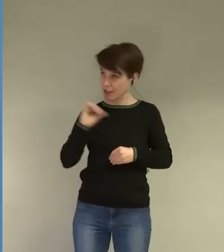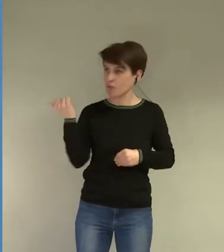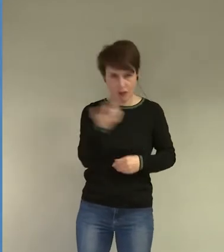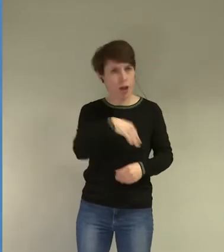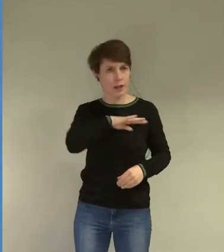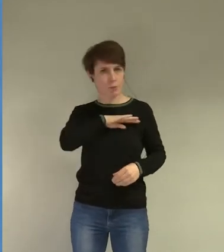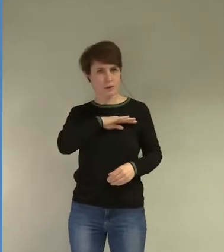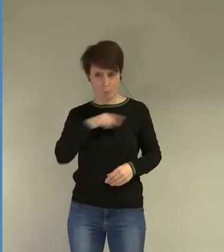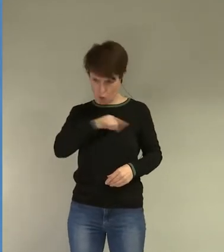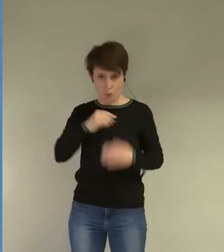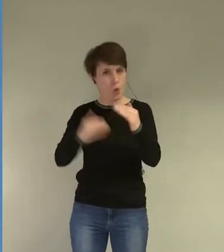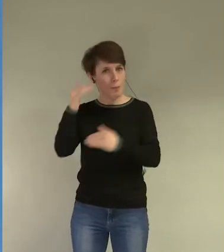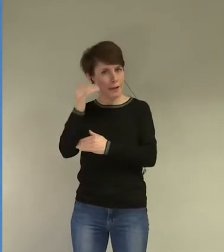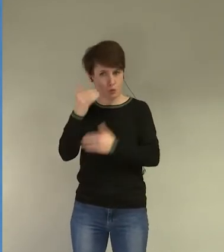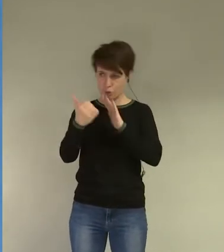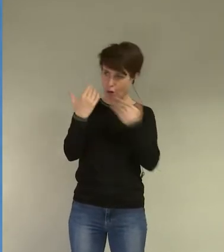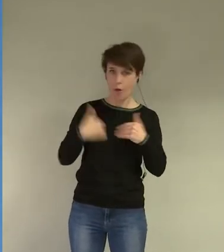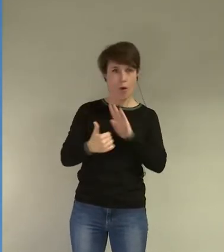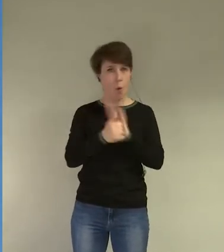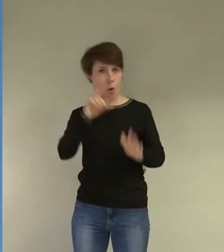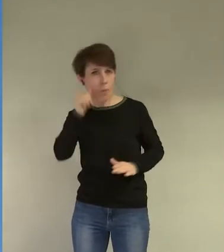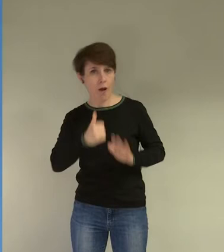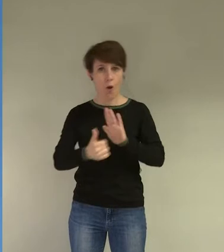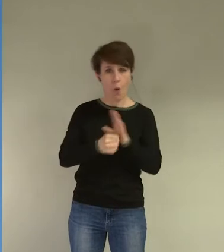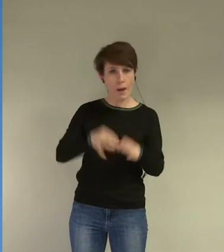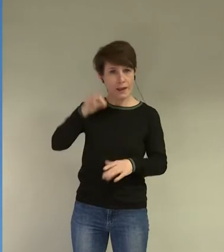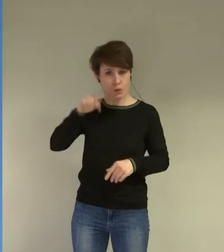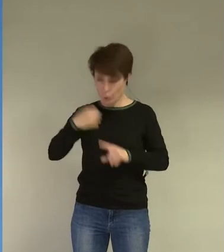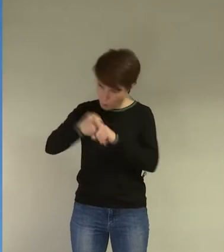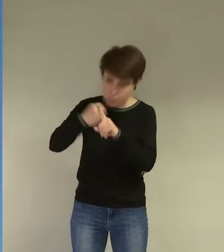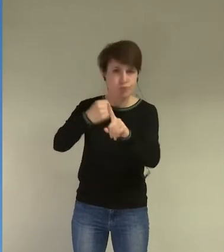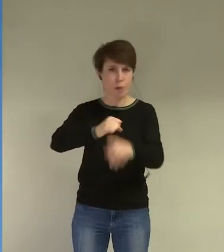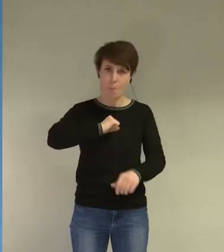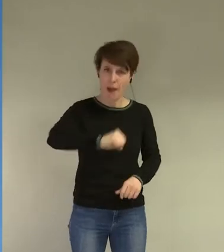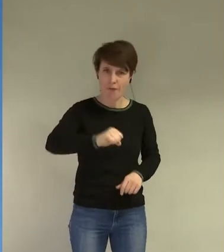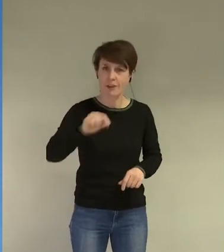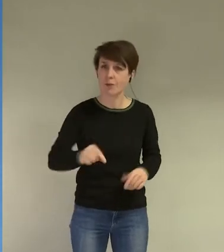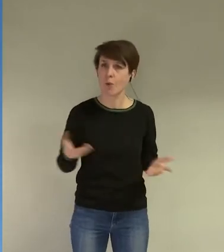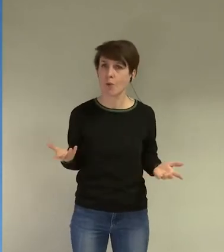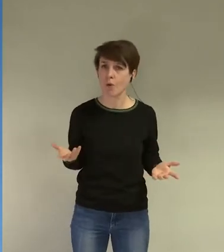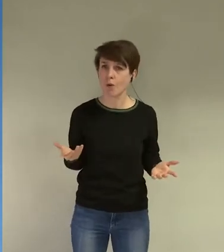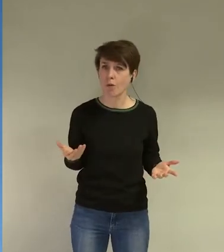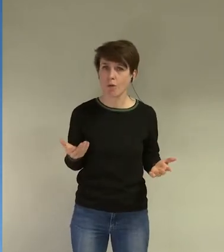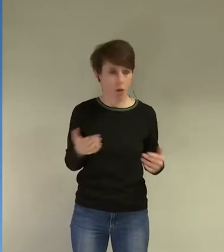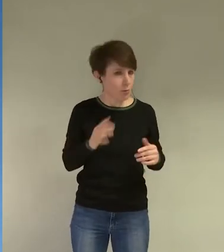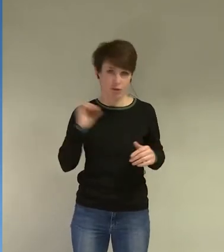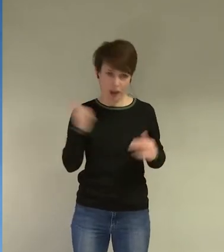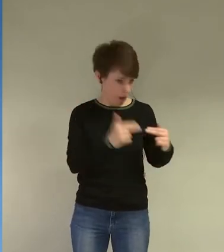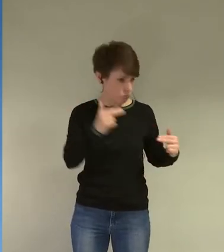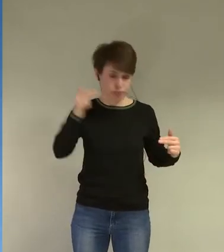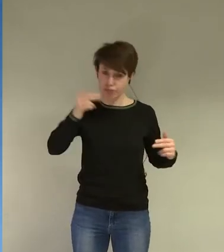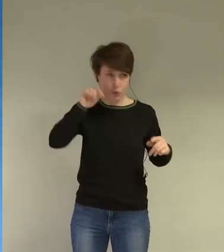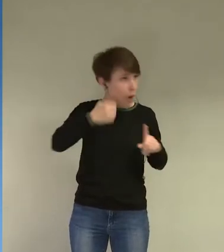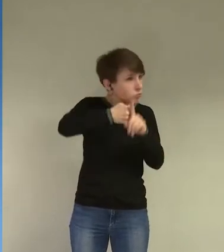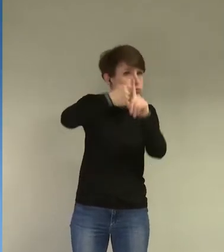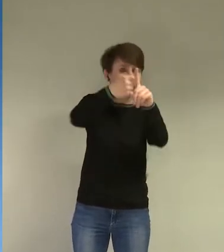d'adultes de parents d'élus d'agir plus vite plus haut plus fort à toutes les échelles grenoble fait sa